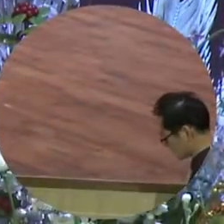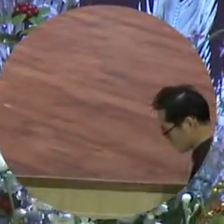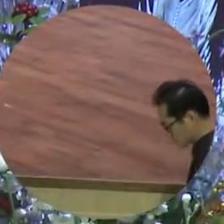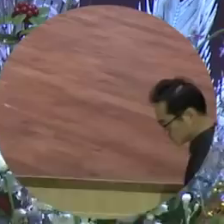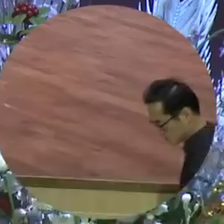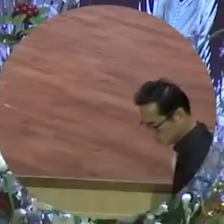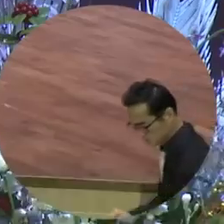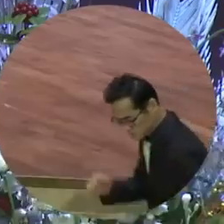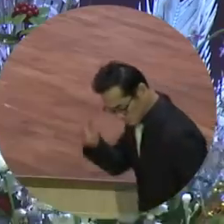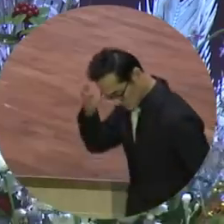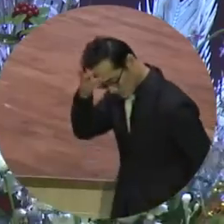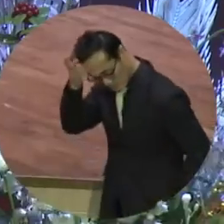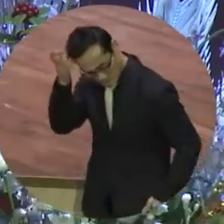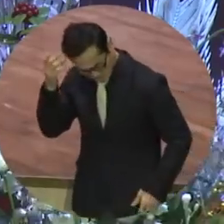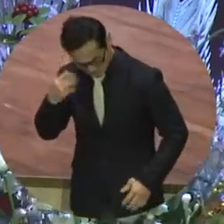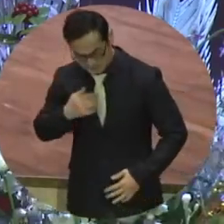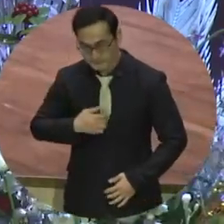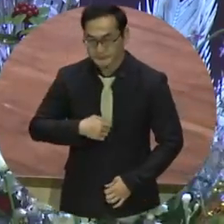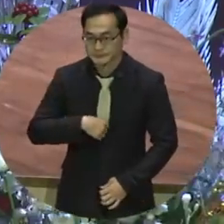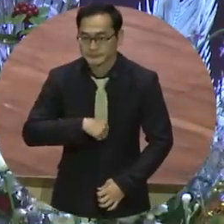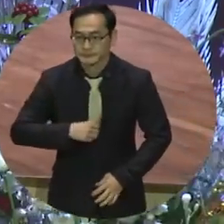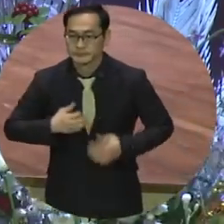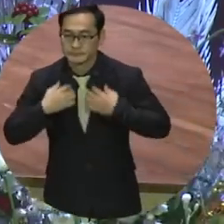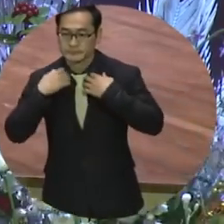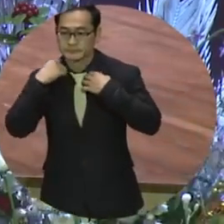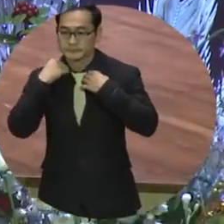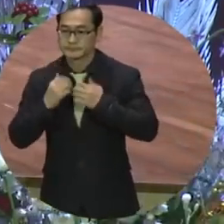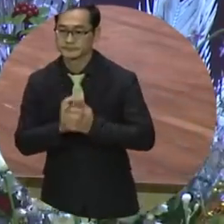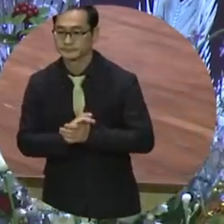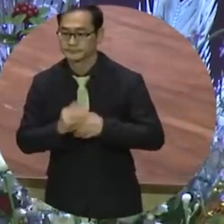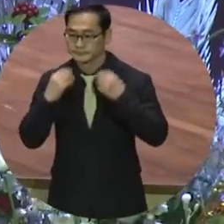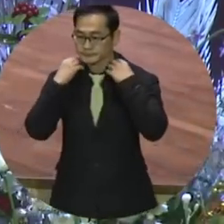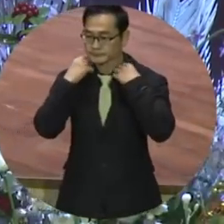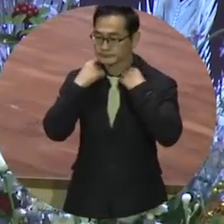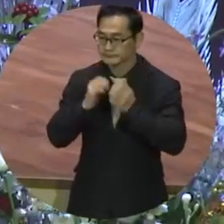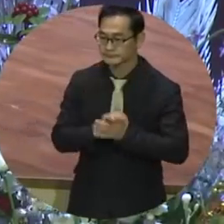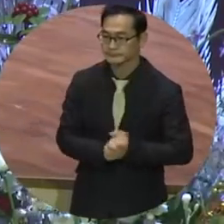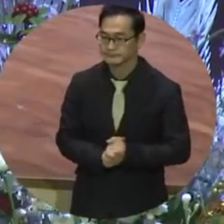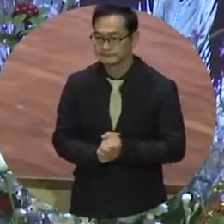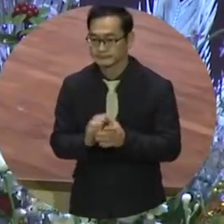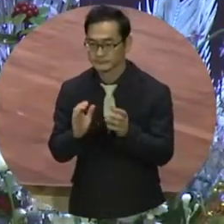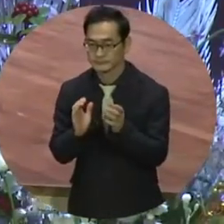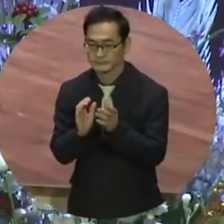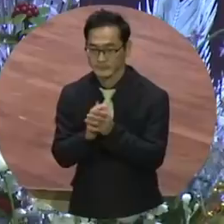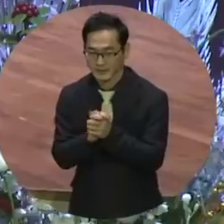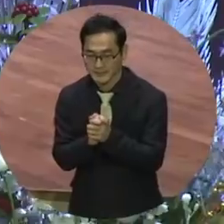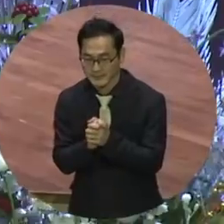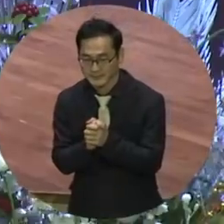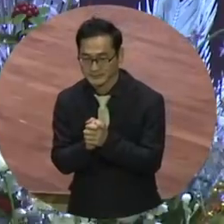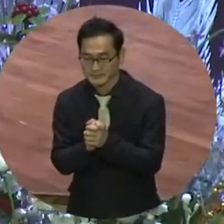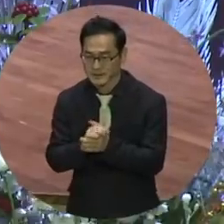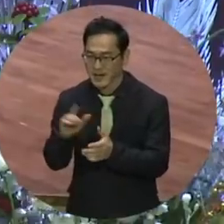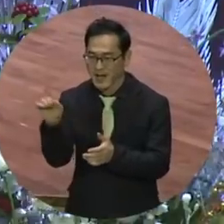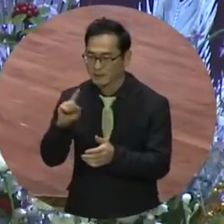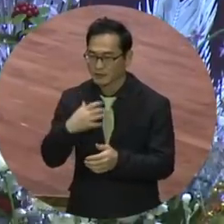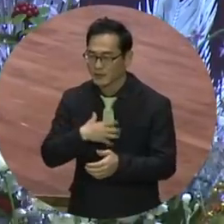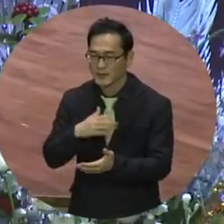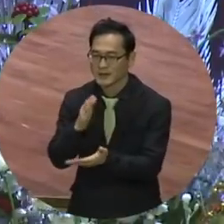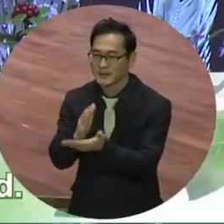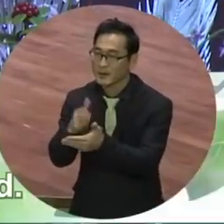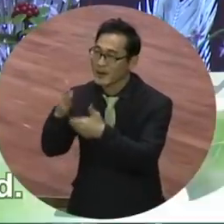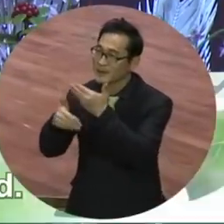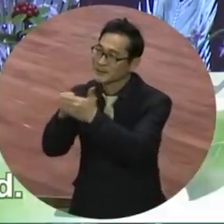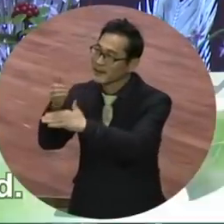아무것도 염려하지 말고 하나님께 감사로 기도해라. 은혜로운 찬양이었습니다.